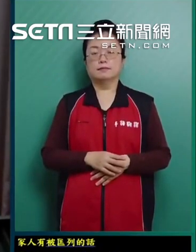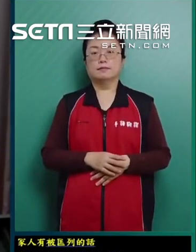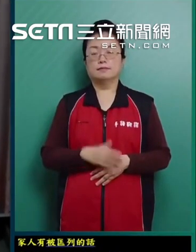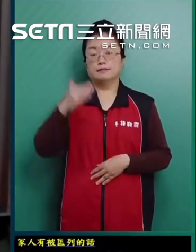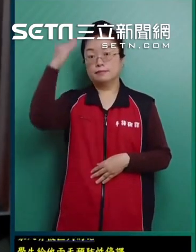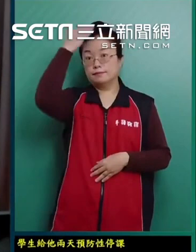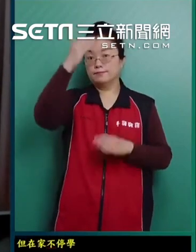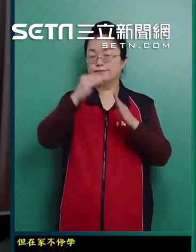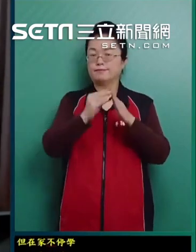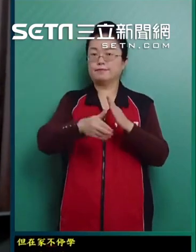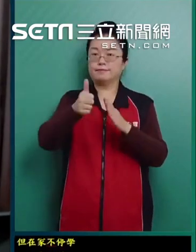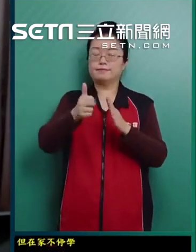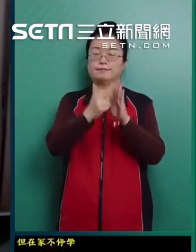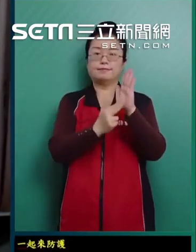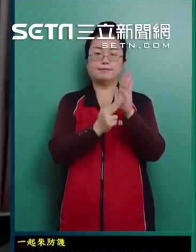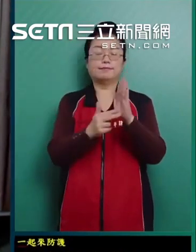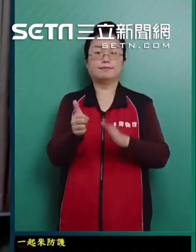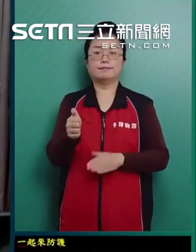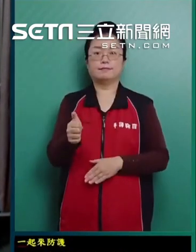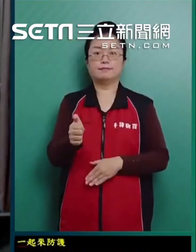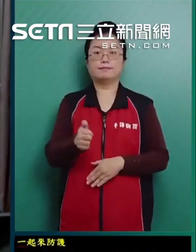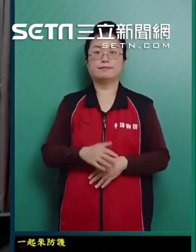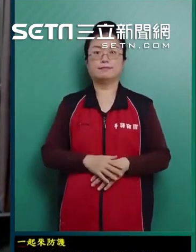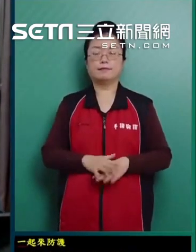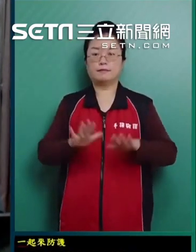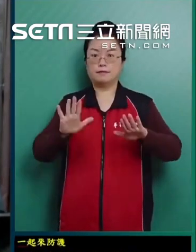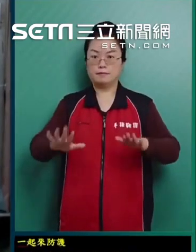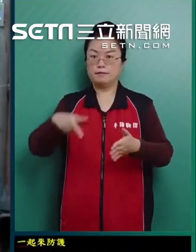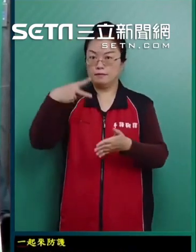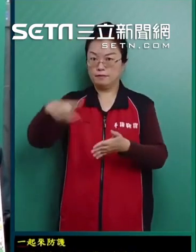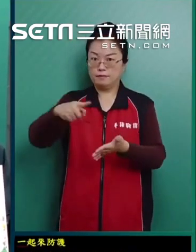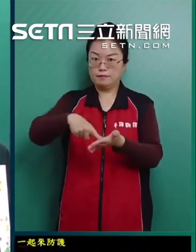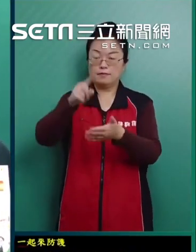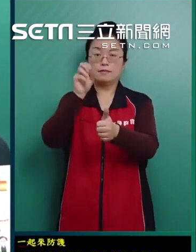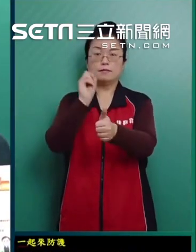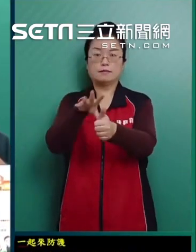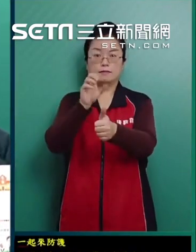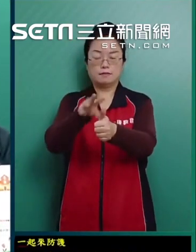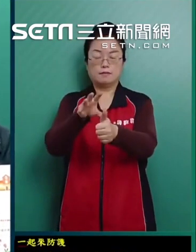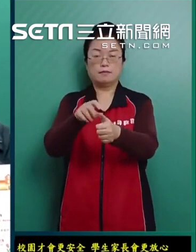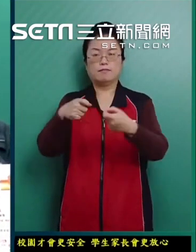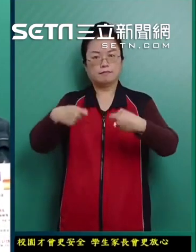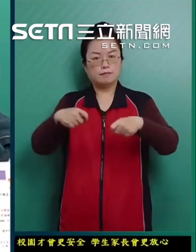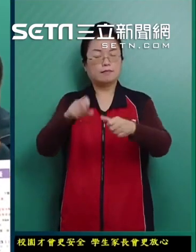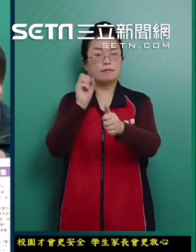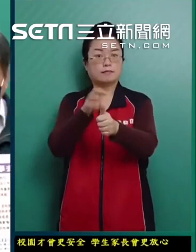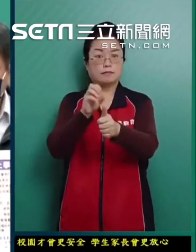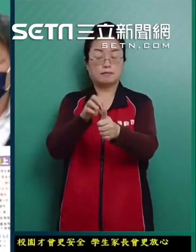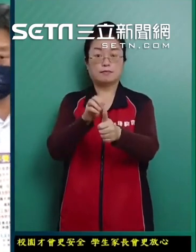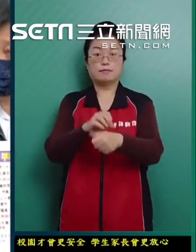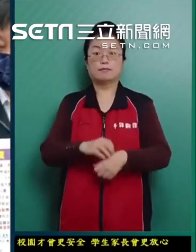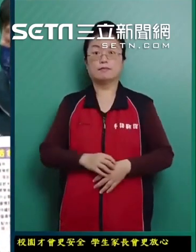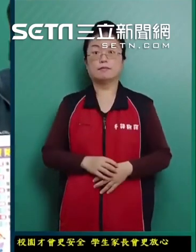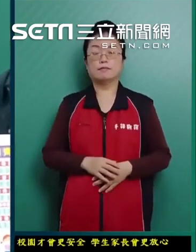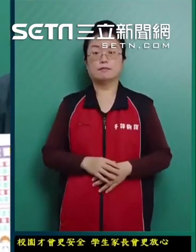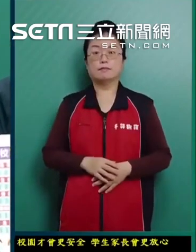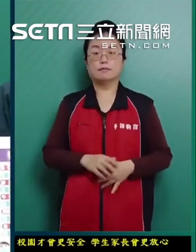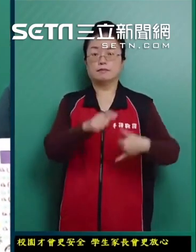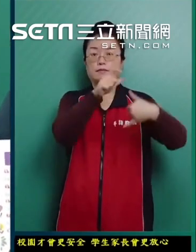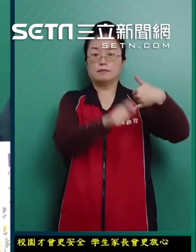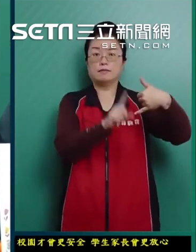局长。那因为我们还是在重申跟各位简要的这个重申一遍，这个